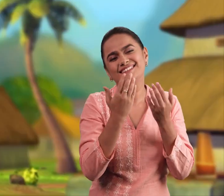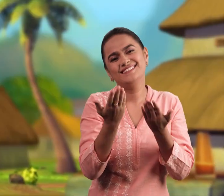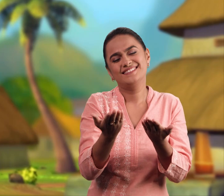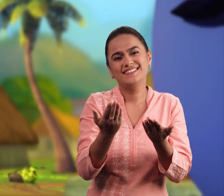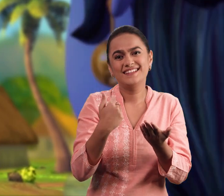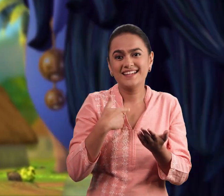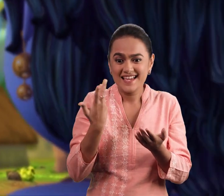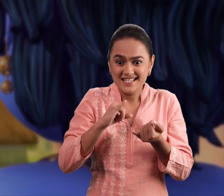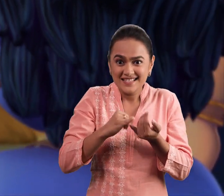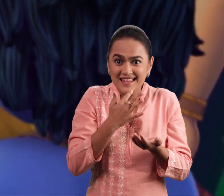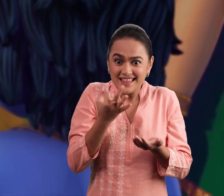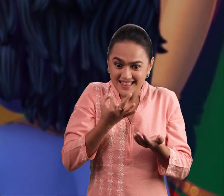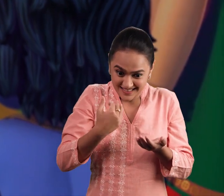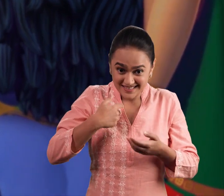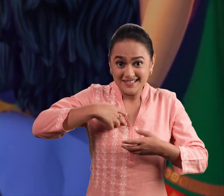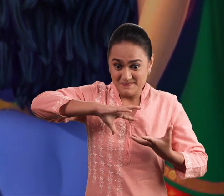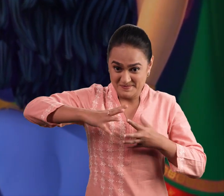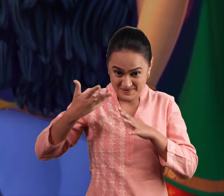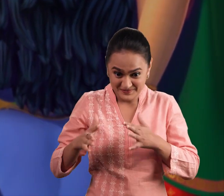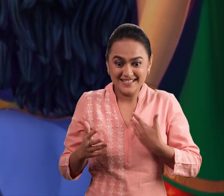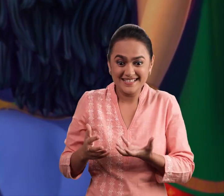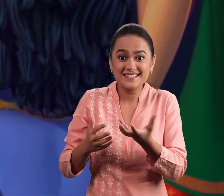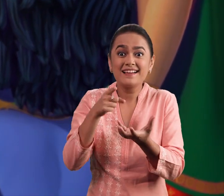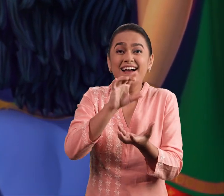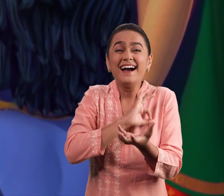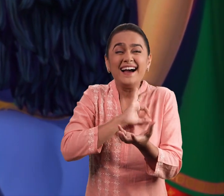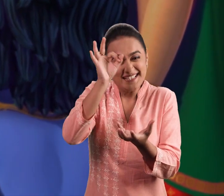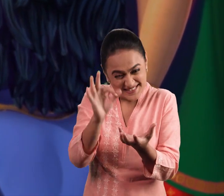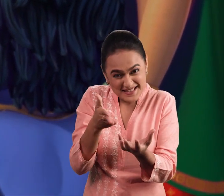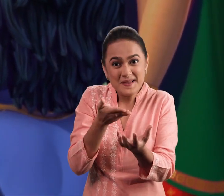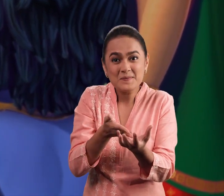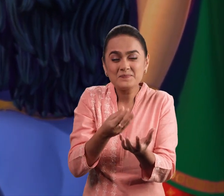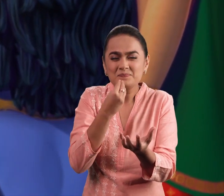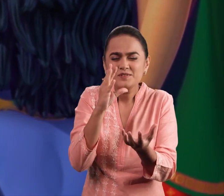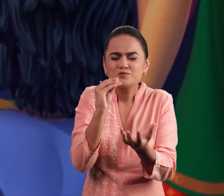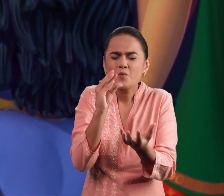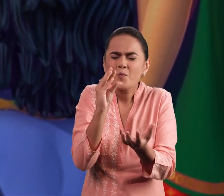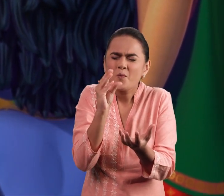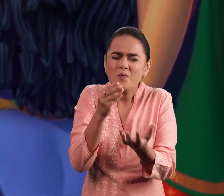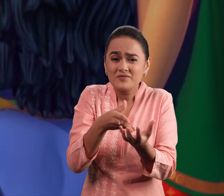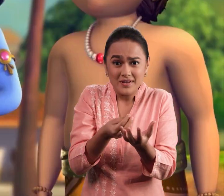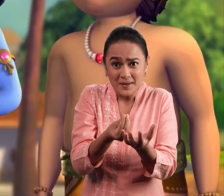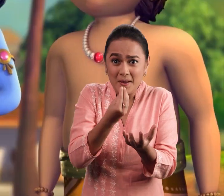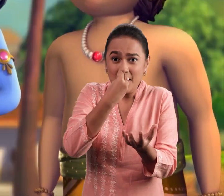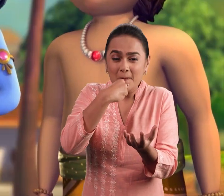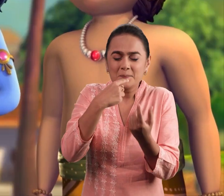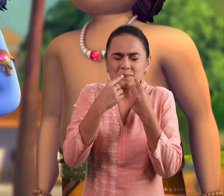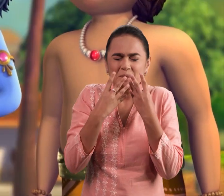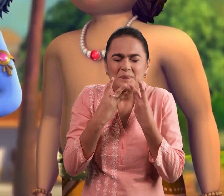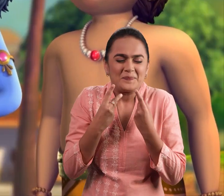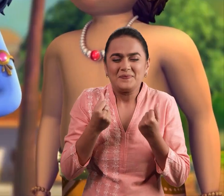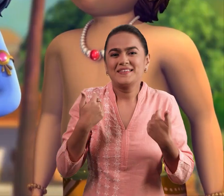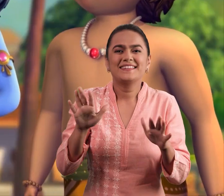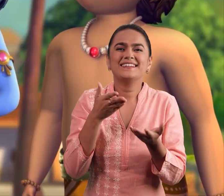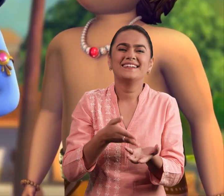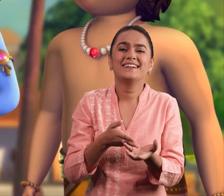कृष्णा, मैं तुम्हारे लिए संदेश बनाकर लाई हूँ, वैसे ही जैसे तुम्हें पसंद है। एकदम नरम नरम, मुंह में